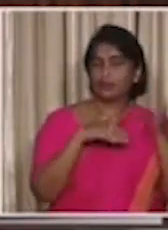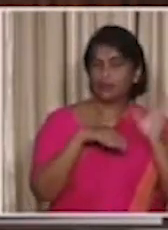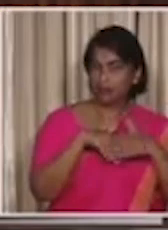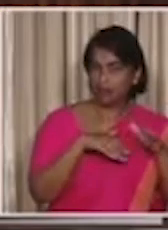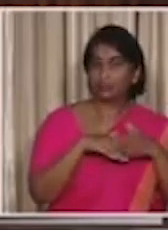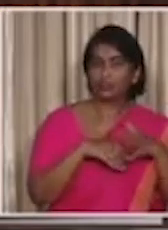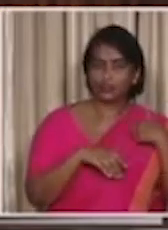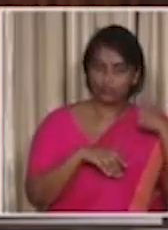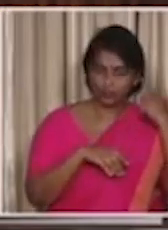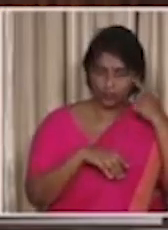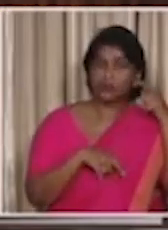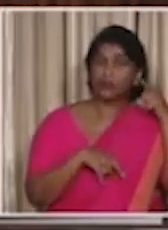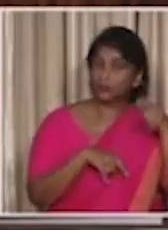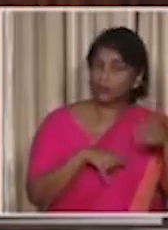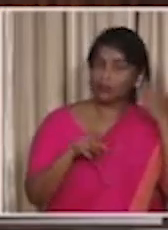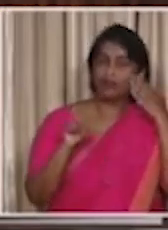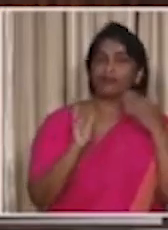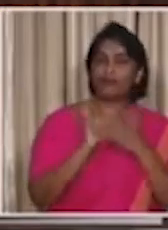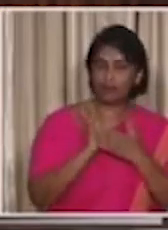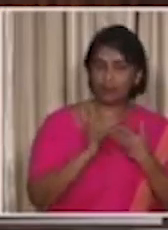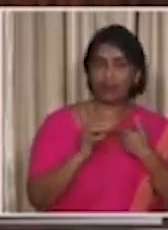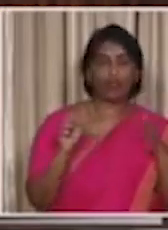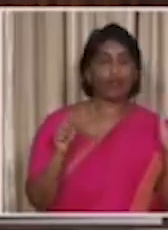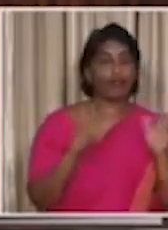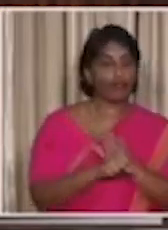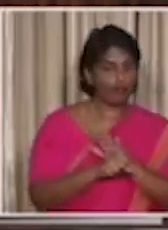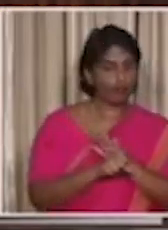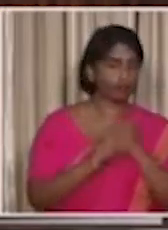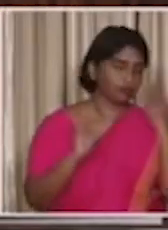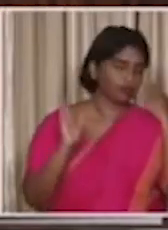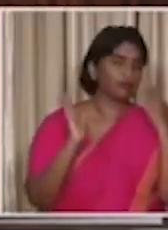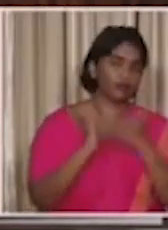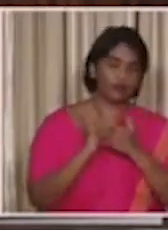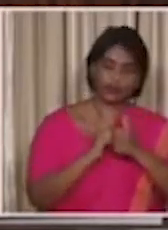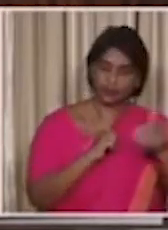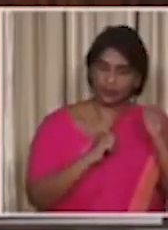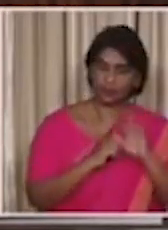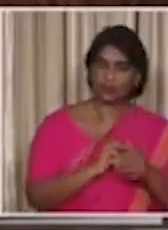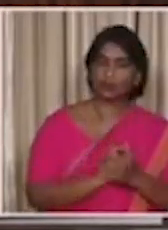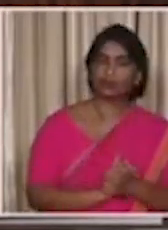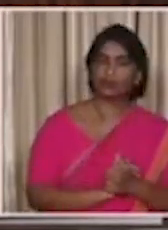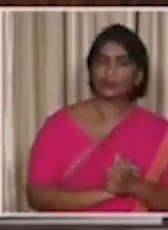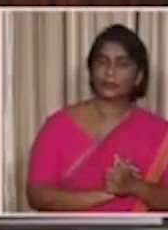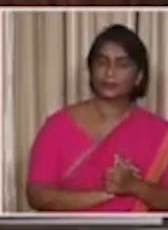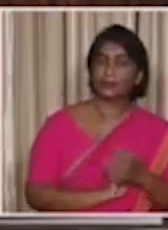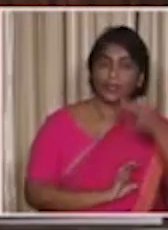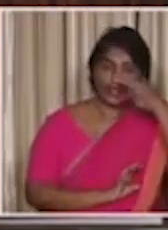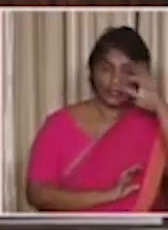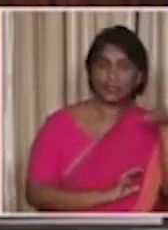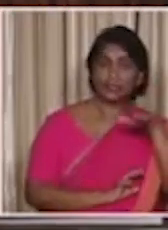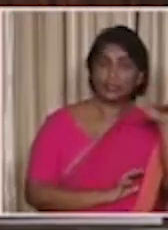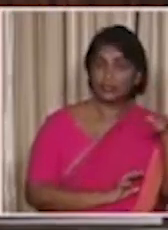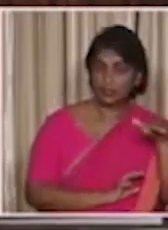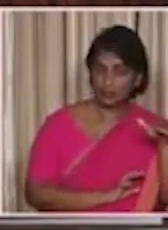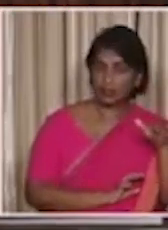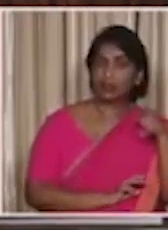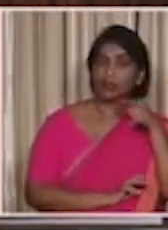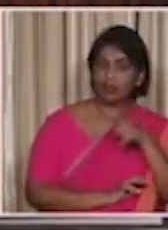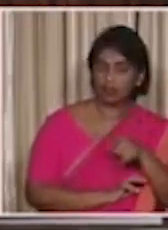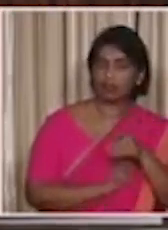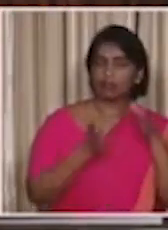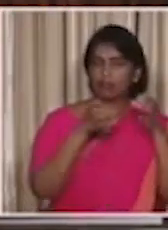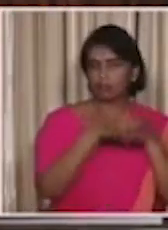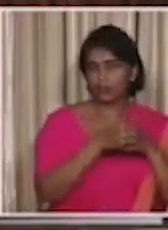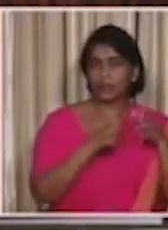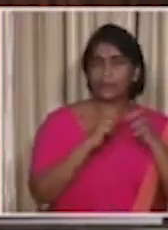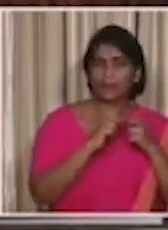අප දන්නවා. ඒ පිළිබඳත් අපේ පූර්ණ අවධානය යොමු වෙනවා. සිංහල සමාජයත් ඔවුන්ට සීමා වූ